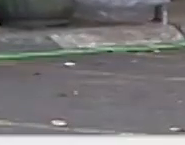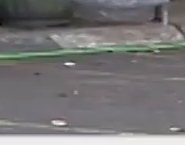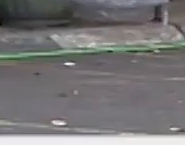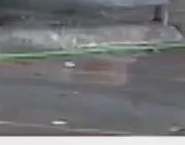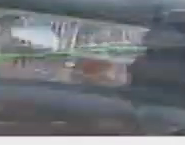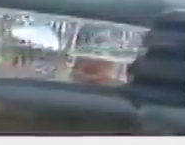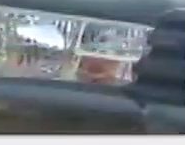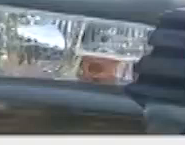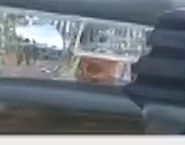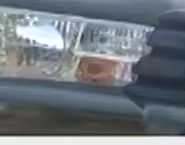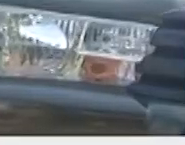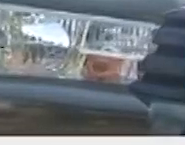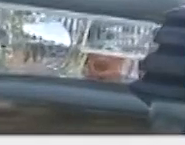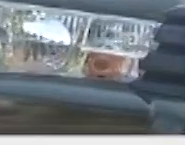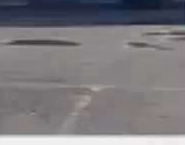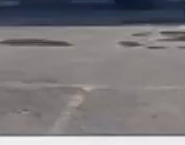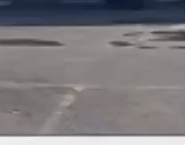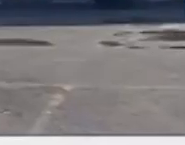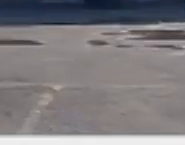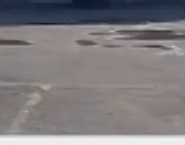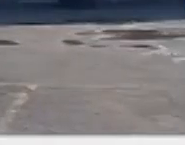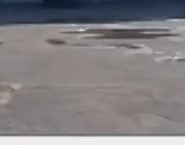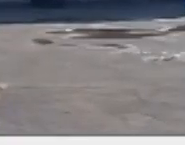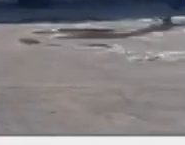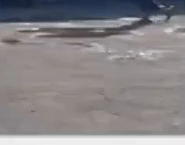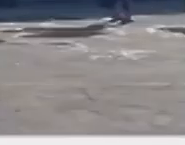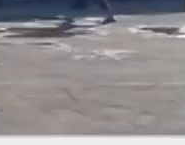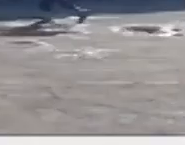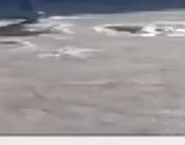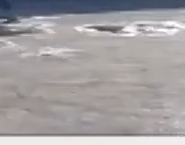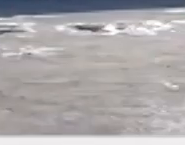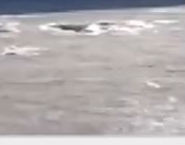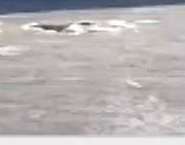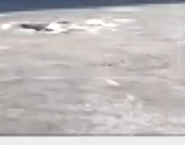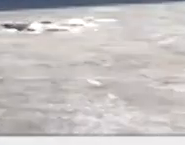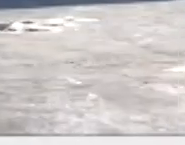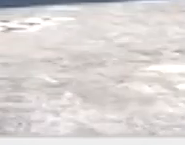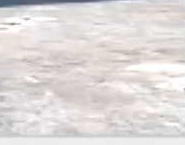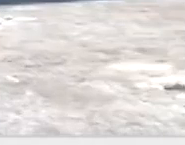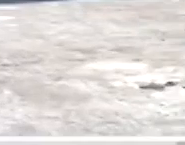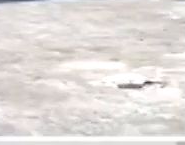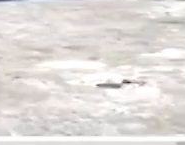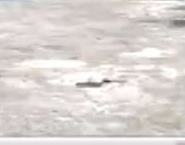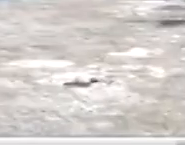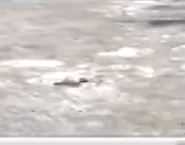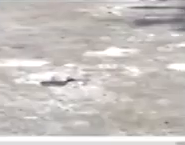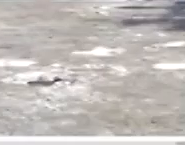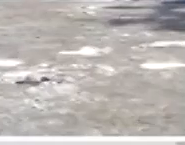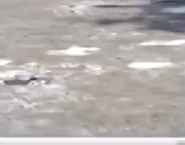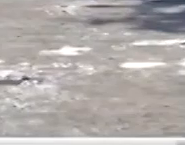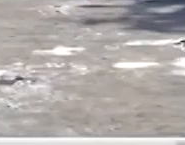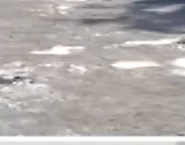berjualan di Pasar Rawasari ini. Ini hari kedua setelah Pasar Rawasari ditutup, setelah kemarin dari Satpol PP secara mendadak